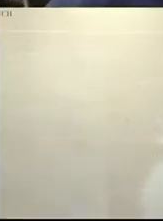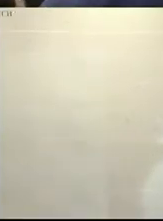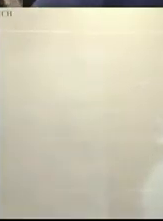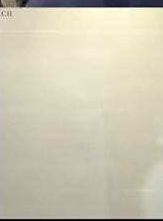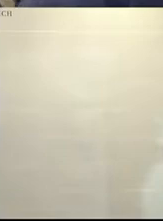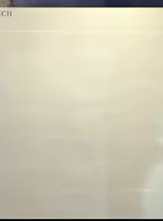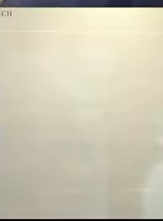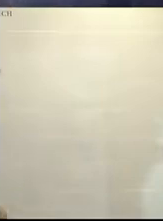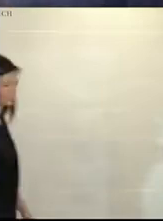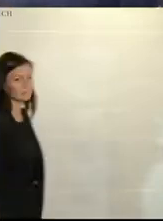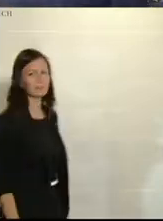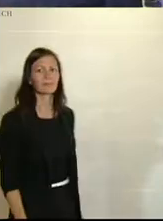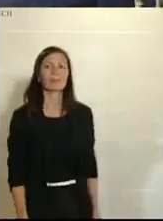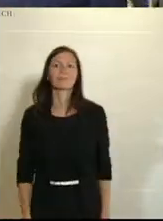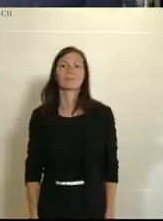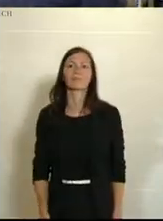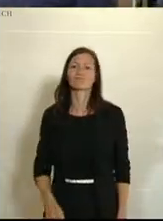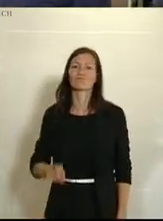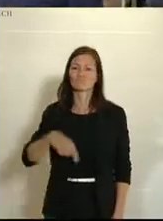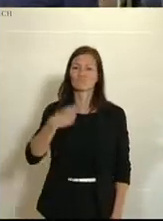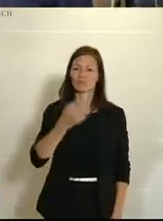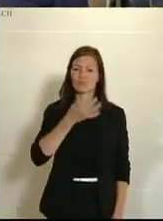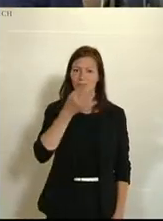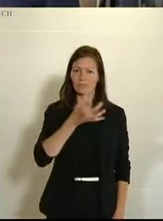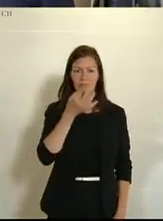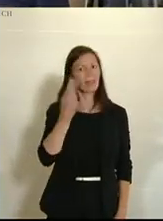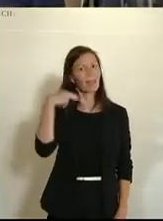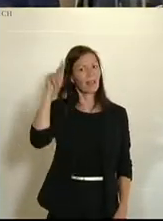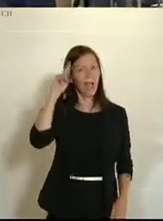es sei wichtig, bei vulnerablen Gruppen im Asylverfahren besonders sensibel und wachsam zu sein.